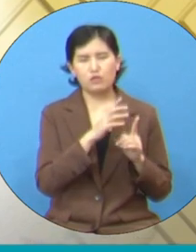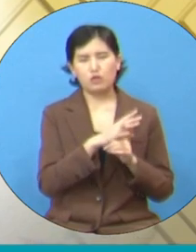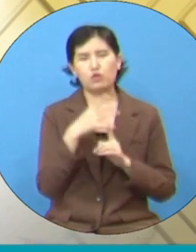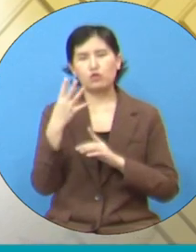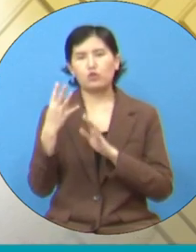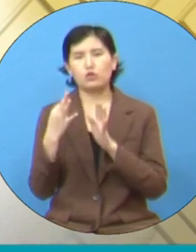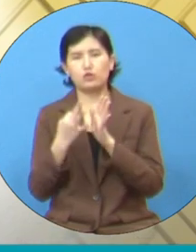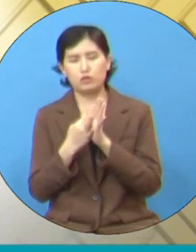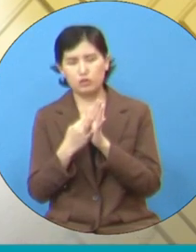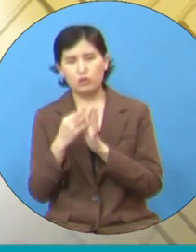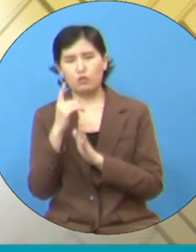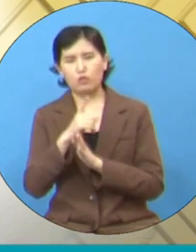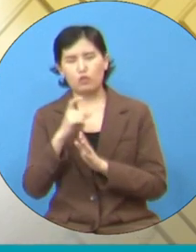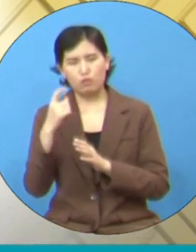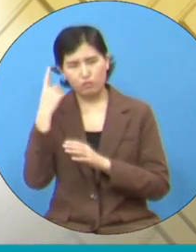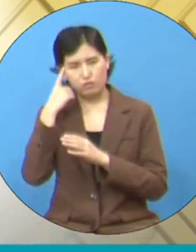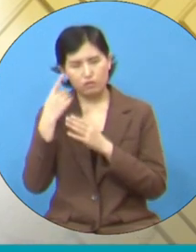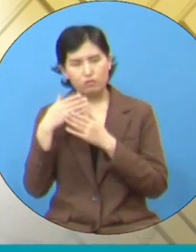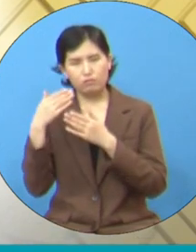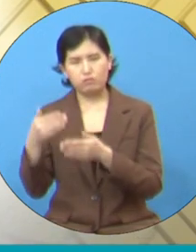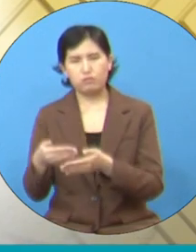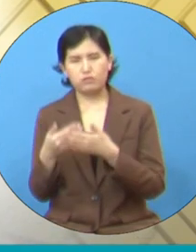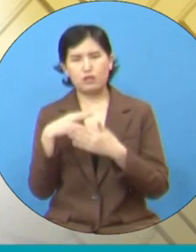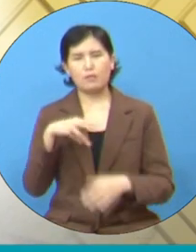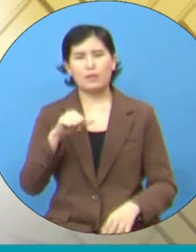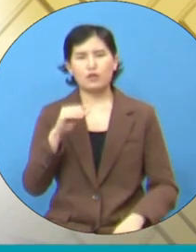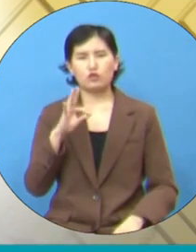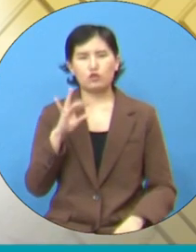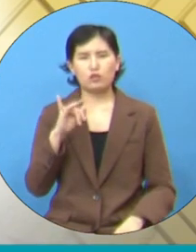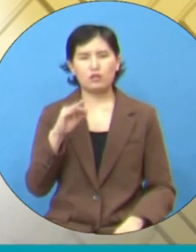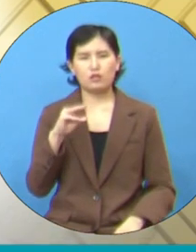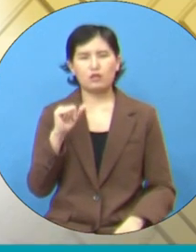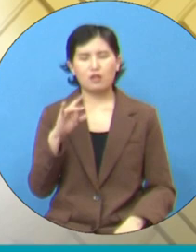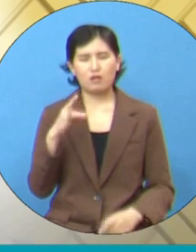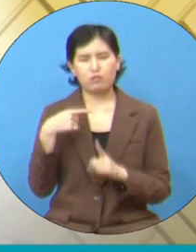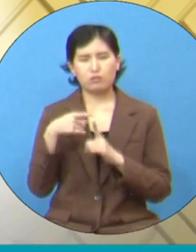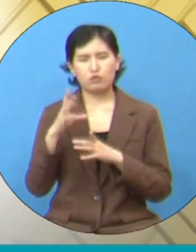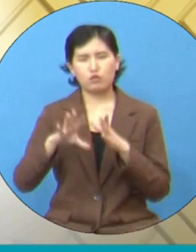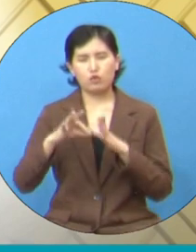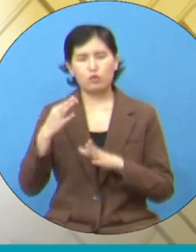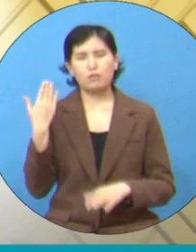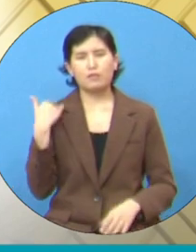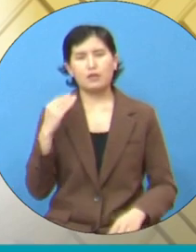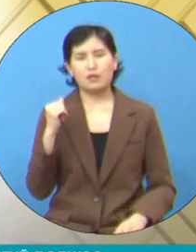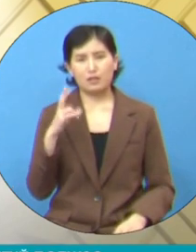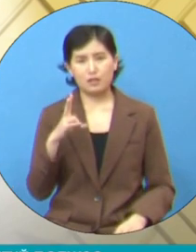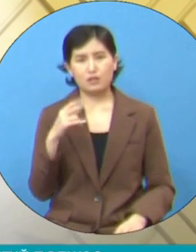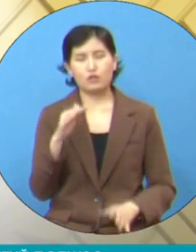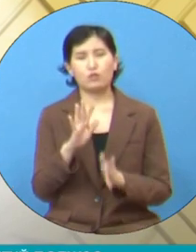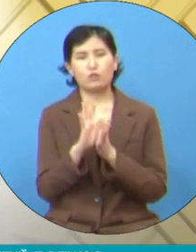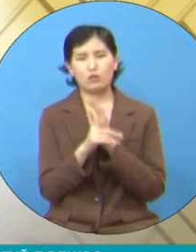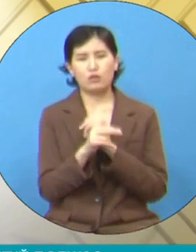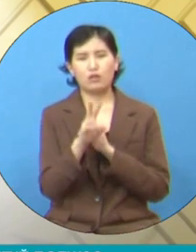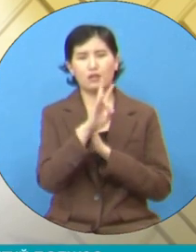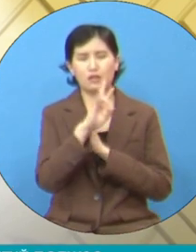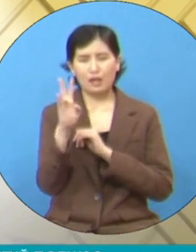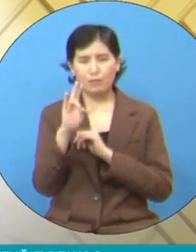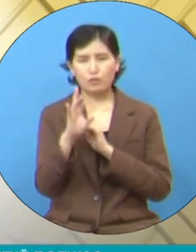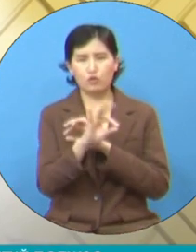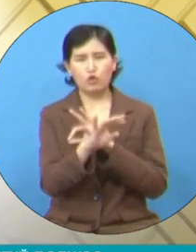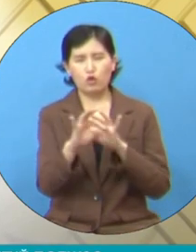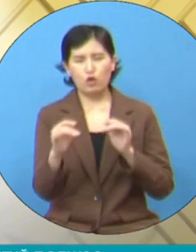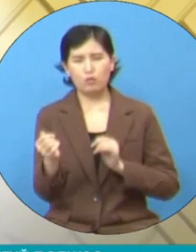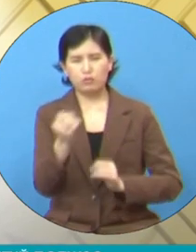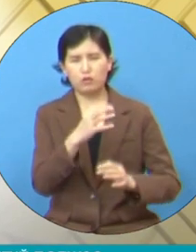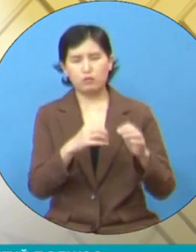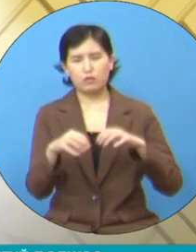одоо олонхын саналаар одоо мажилтар системээр сонгосон ийм сонгуул болсон. Энэ үед харьцангуй бас олон намууд парламентд